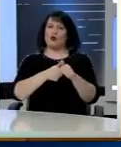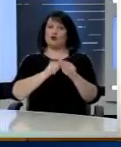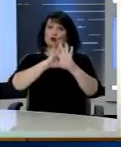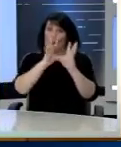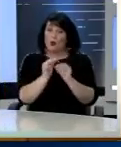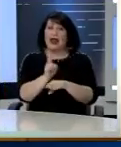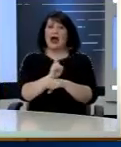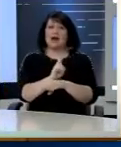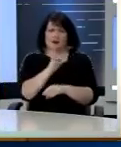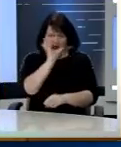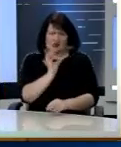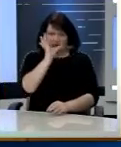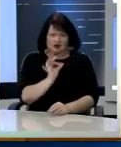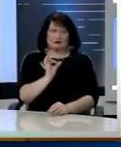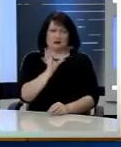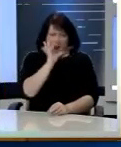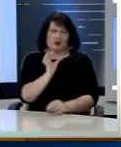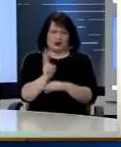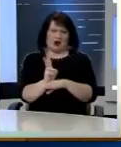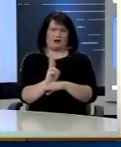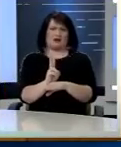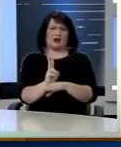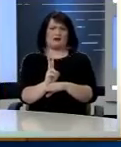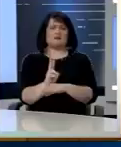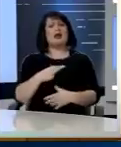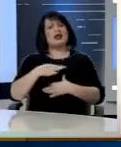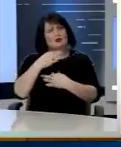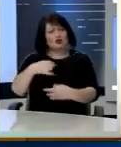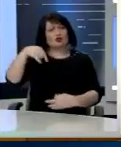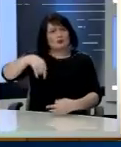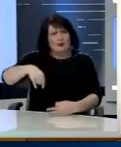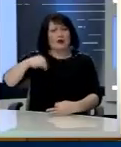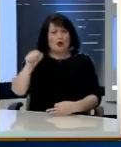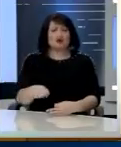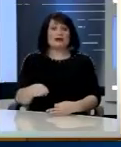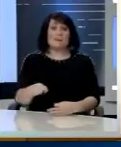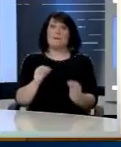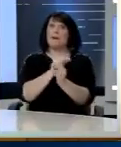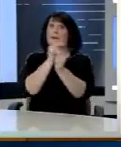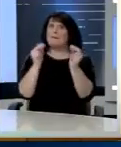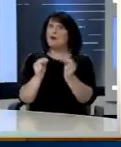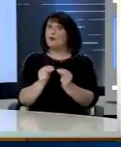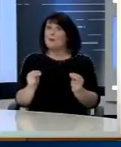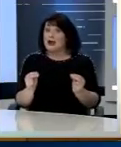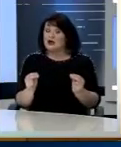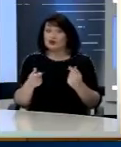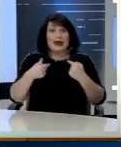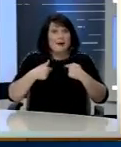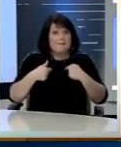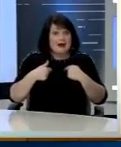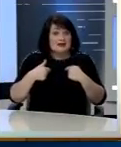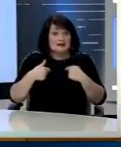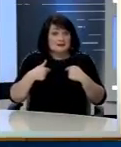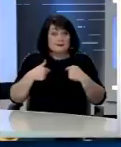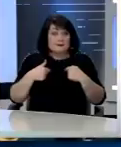έγγραφα είναι γνήσια και ισχύει η εκπροσώπηση του Παπαδόπουλου. Άρα λοιπόν, εμείς